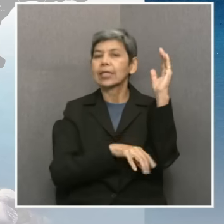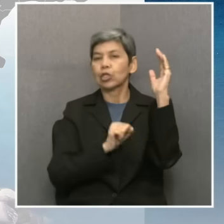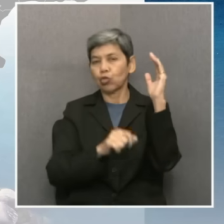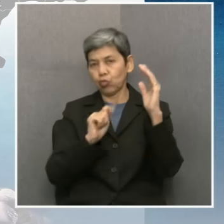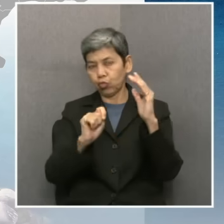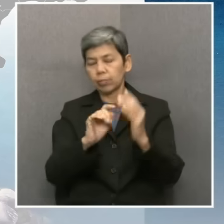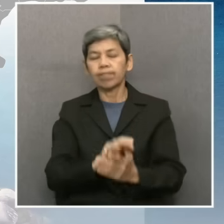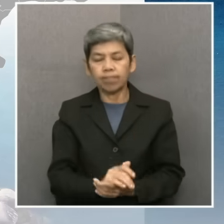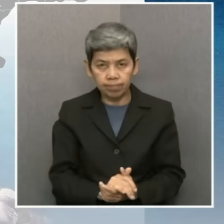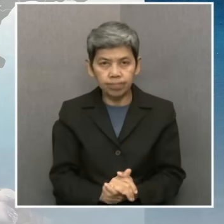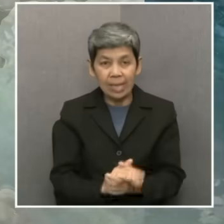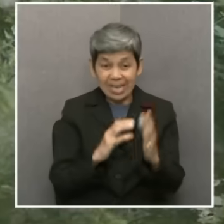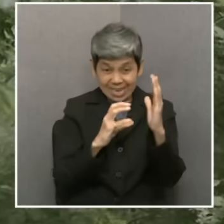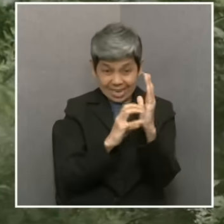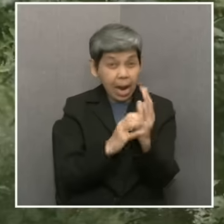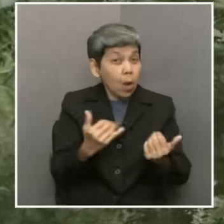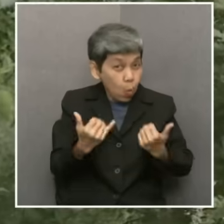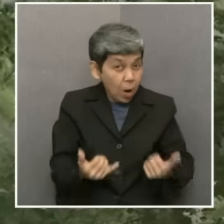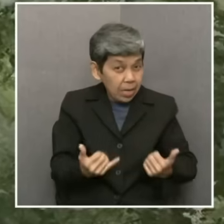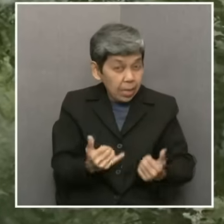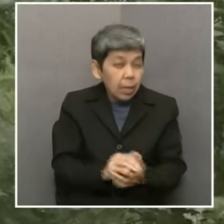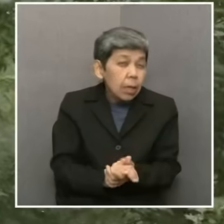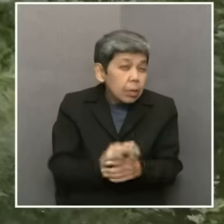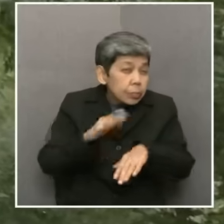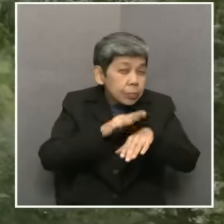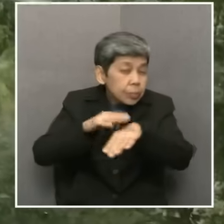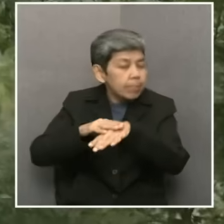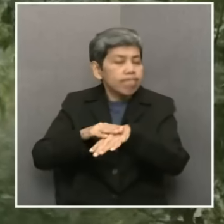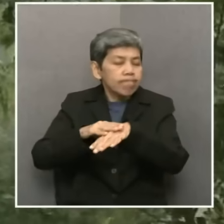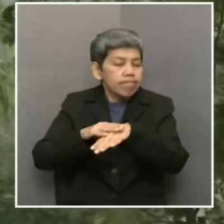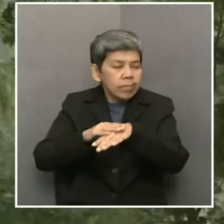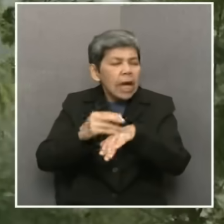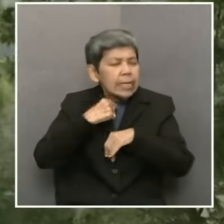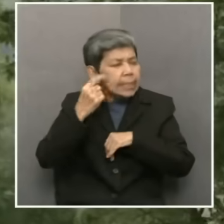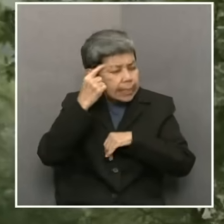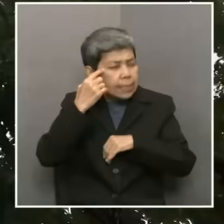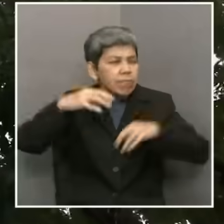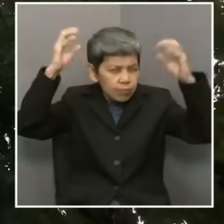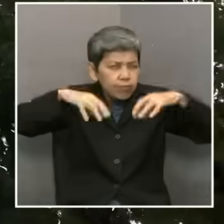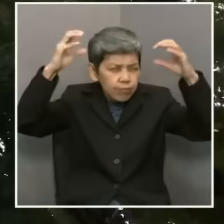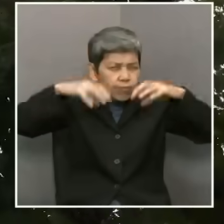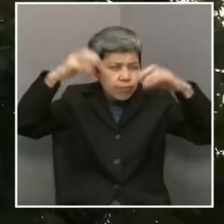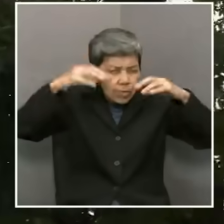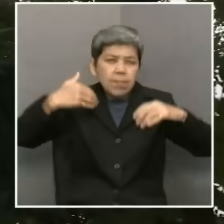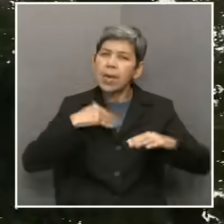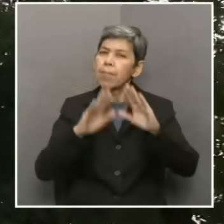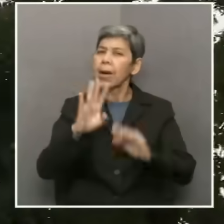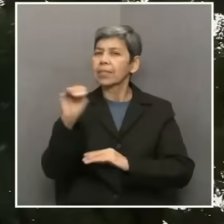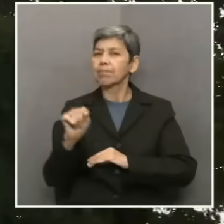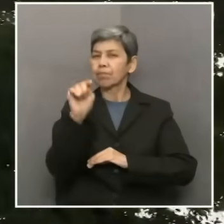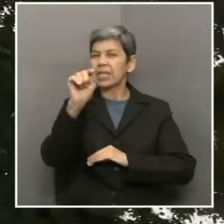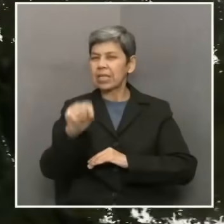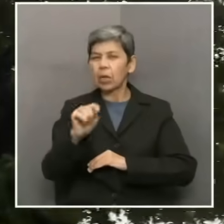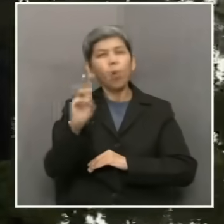ค่ะส่วนพื้นที่ภาคกลางในวันนี้ยังไม่มีประกาศเตือนนะคะแต่ว่าภาพรวมฝนจะตกกระจายประมาณร้อยละ 40